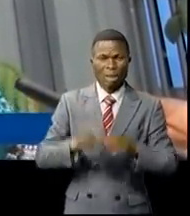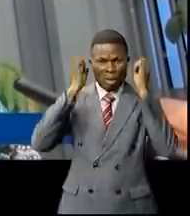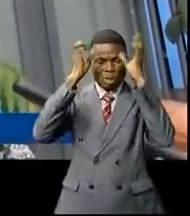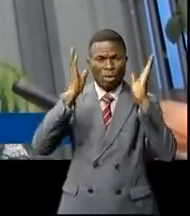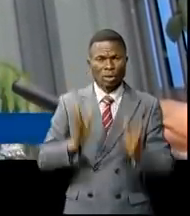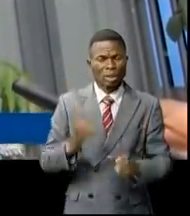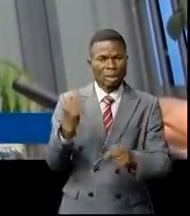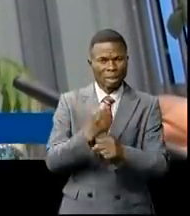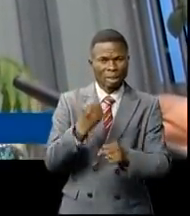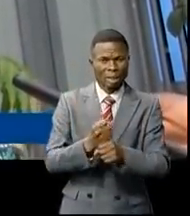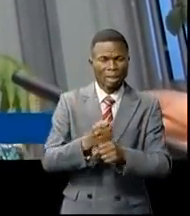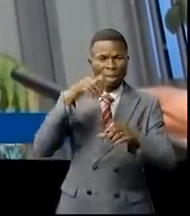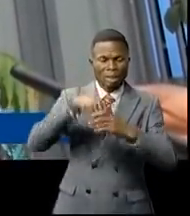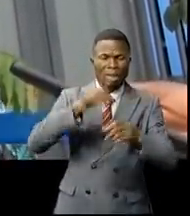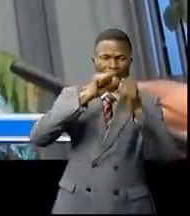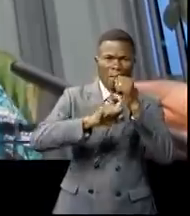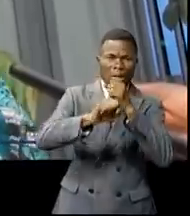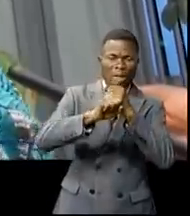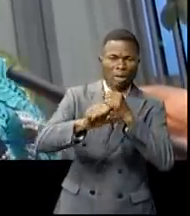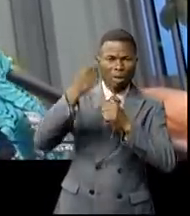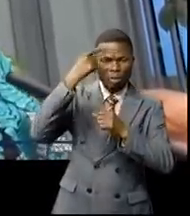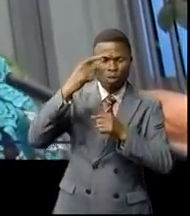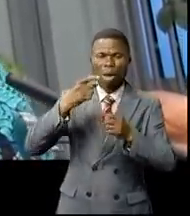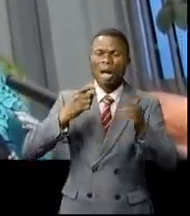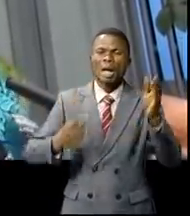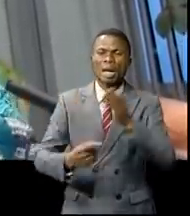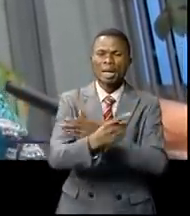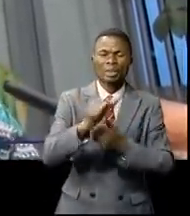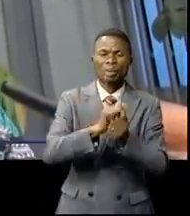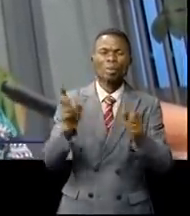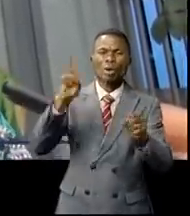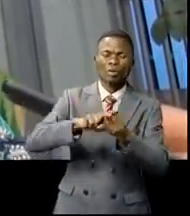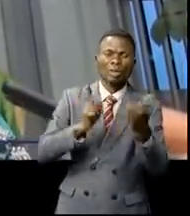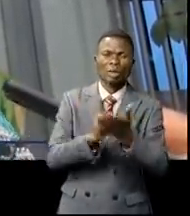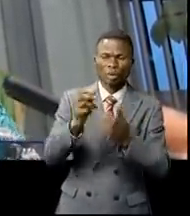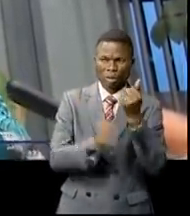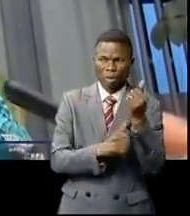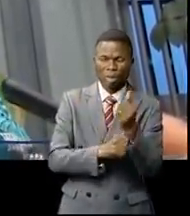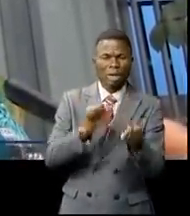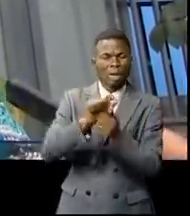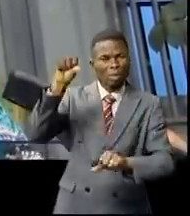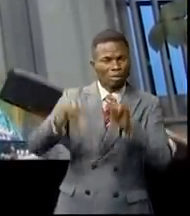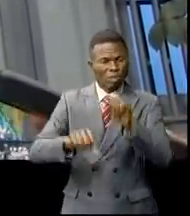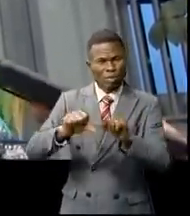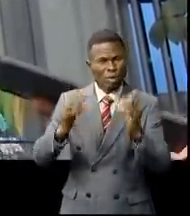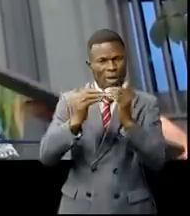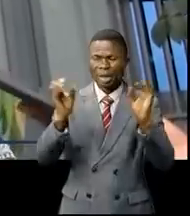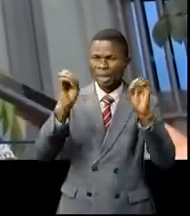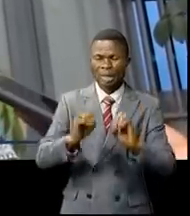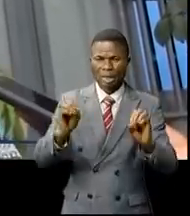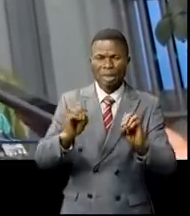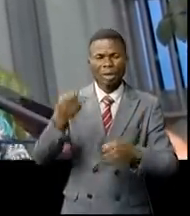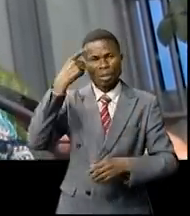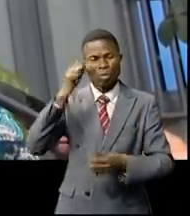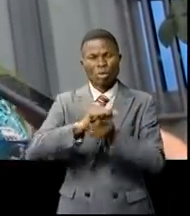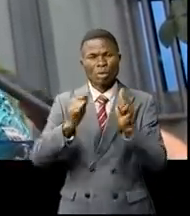sont en train de travailler dans la sensibilisation pour dénoncer les cas de violations des droits humains les inégalités par rapport